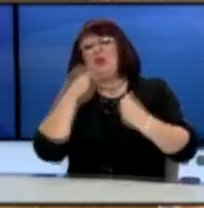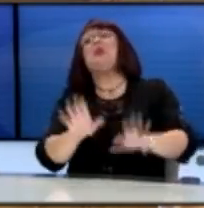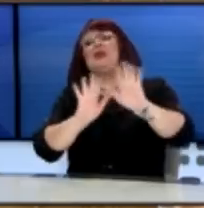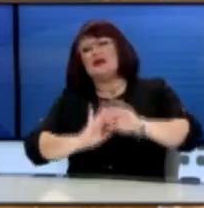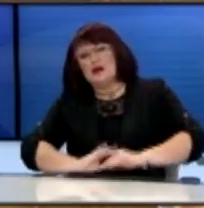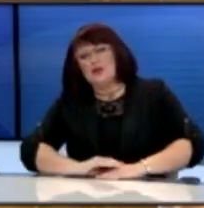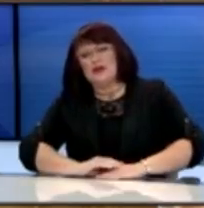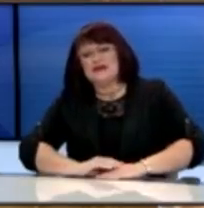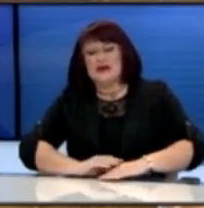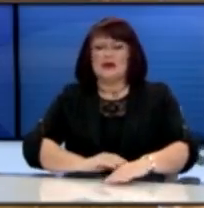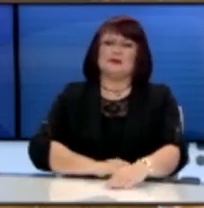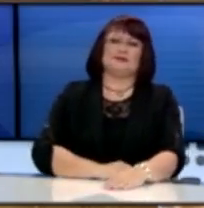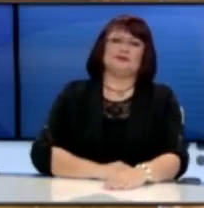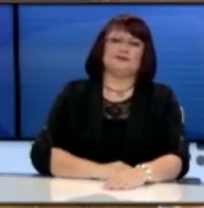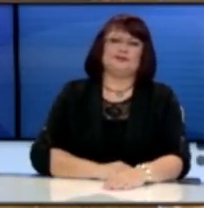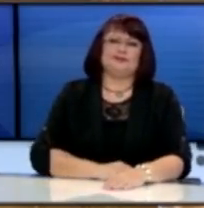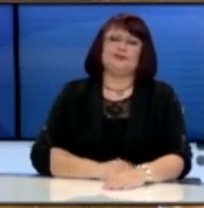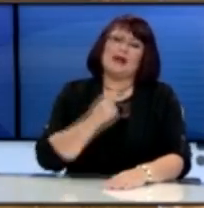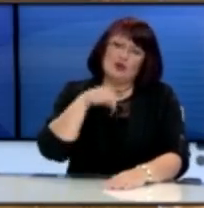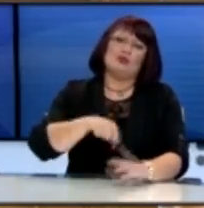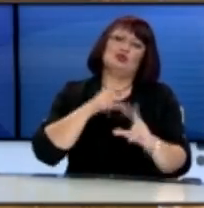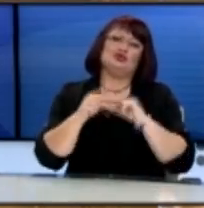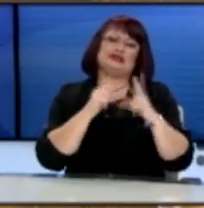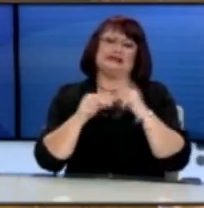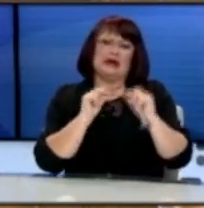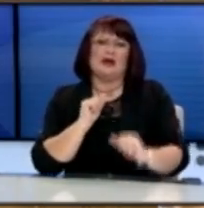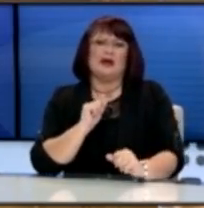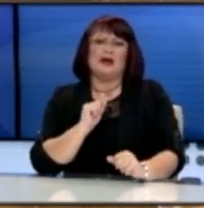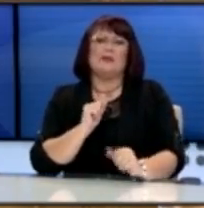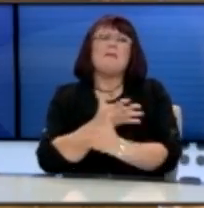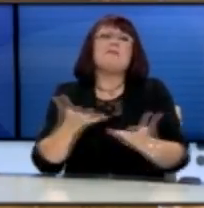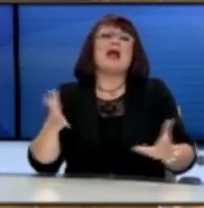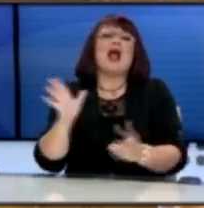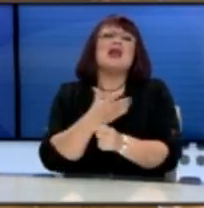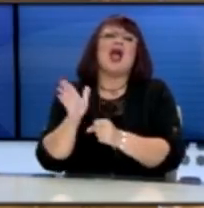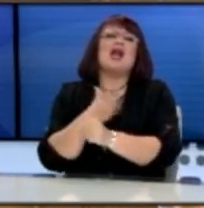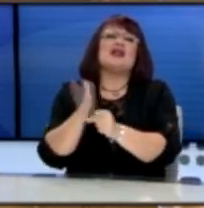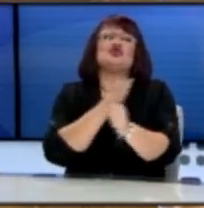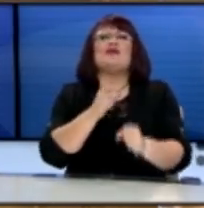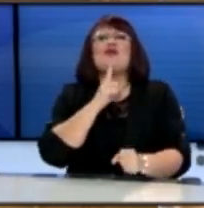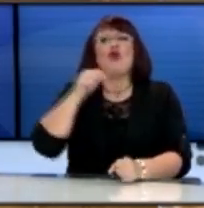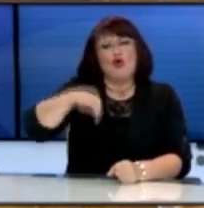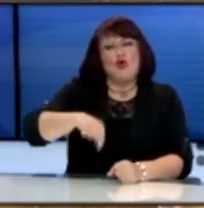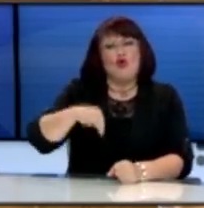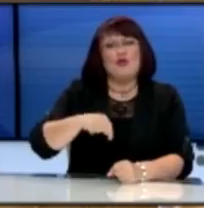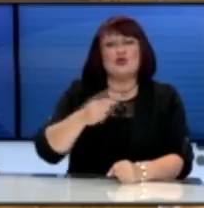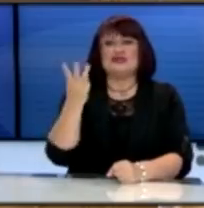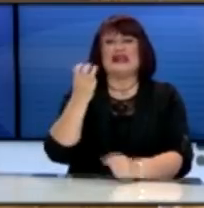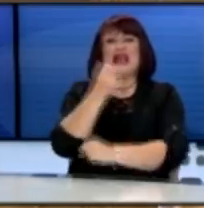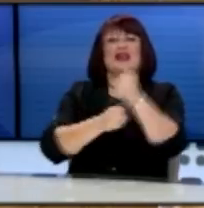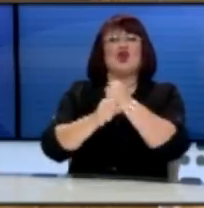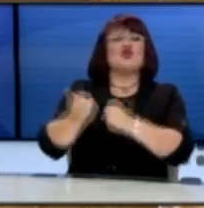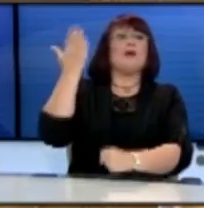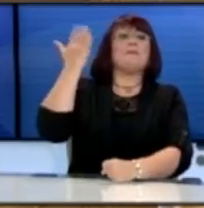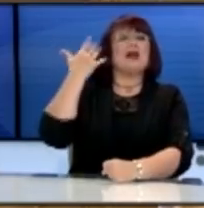ντρεπόμαστε. Και εδώ που τα λέμε, τέτοιες μεγάλες καταστροφές σαν τη φετινή είχαμε και πριν 30